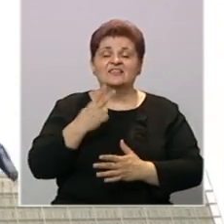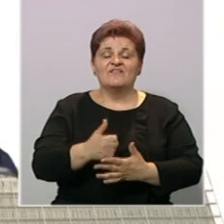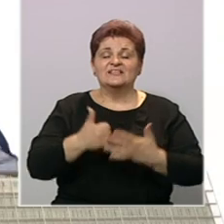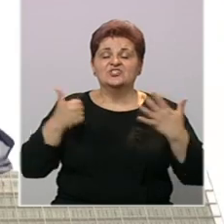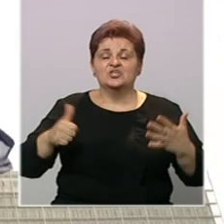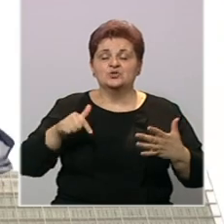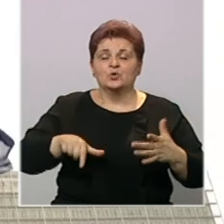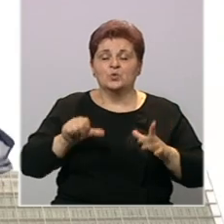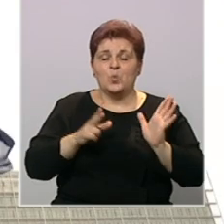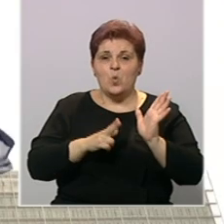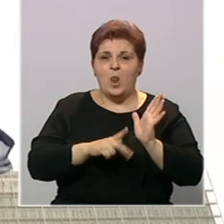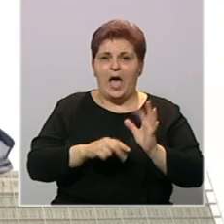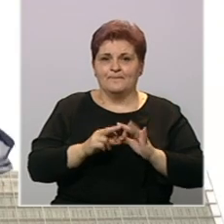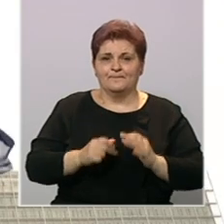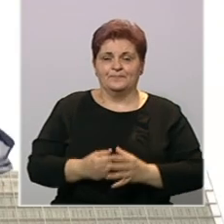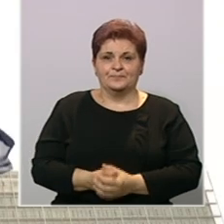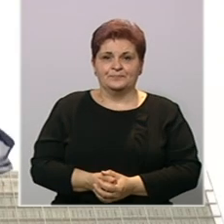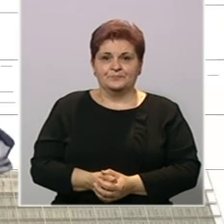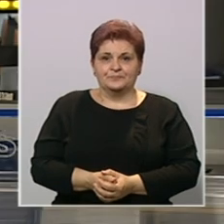jula.